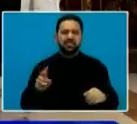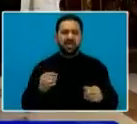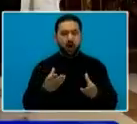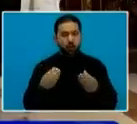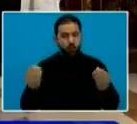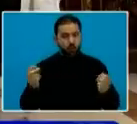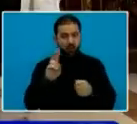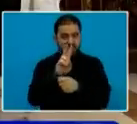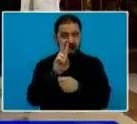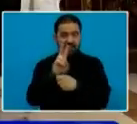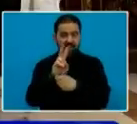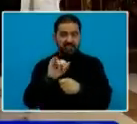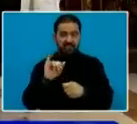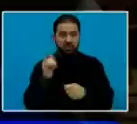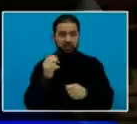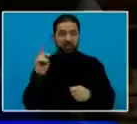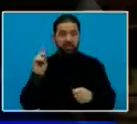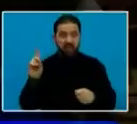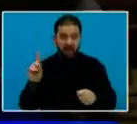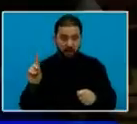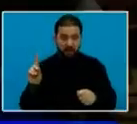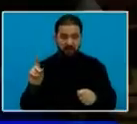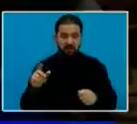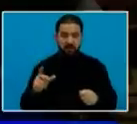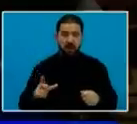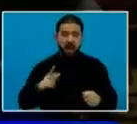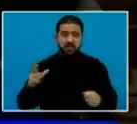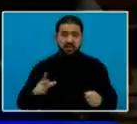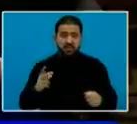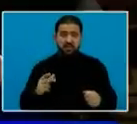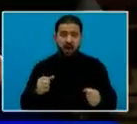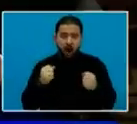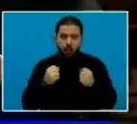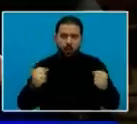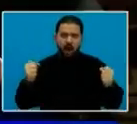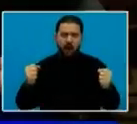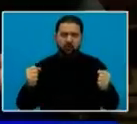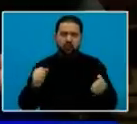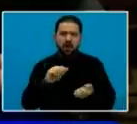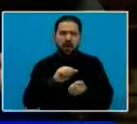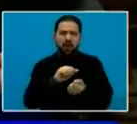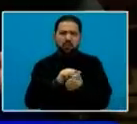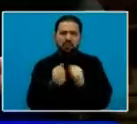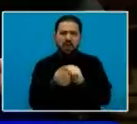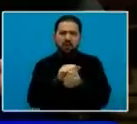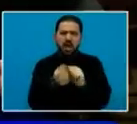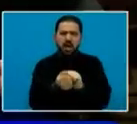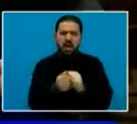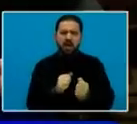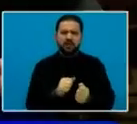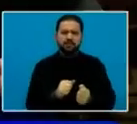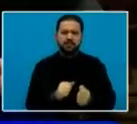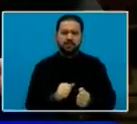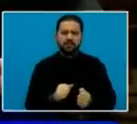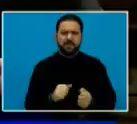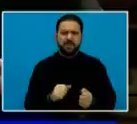cu multă atenție și cu mult discernământ. Exista curajul bătăliei, frenosului, spuneau, ei, noi avem frenezie